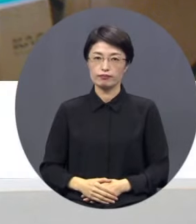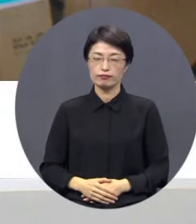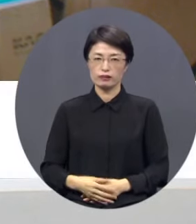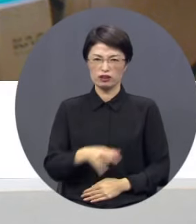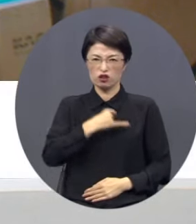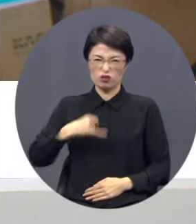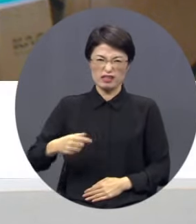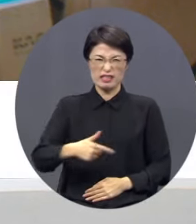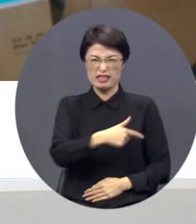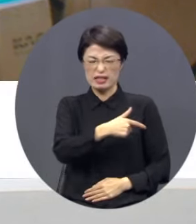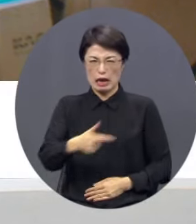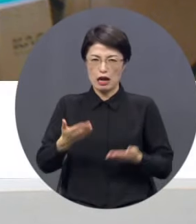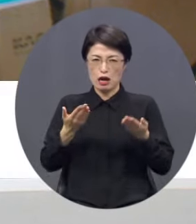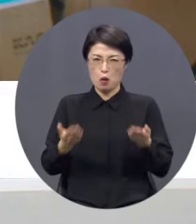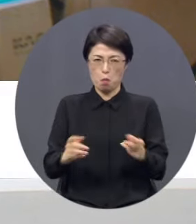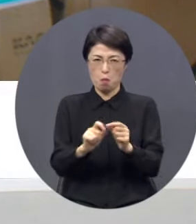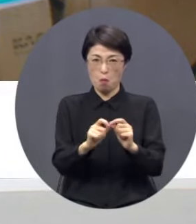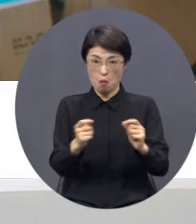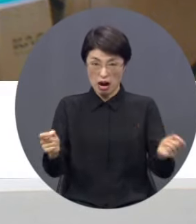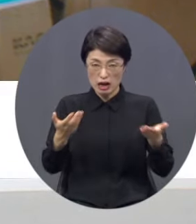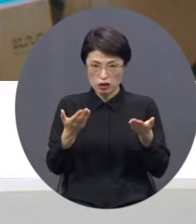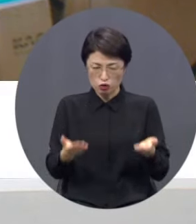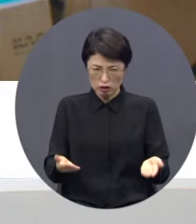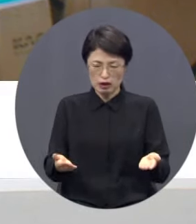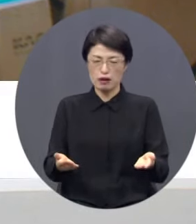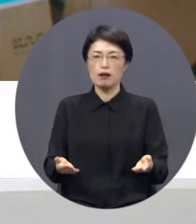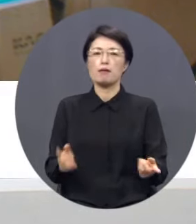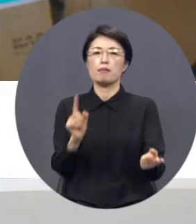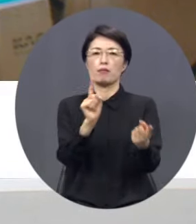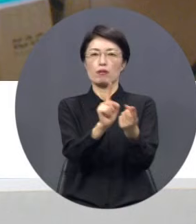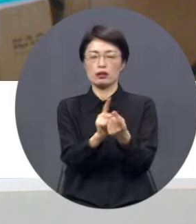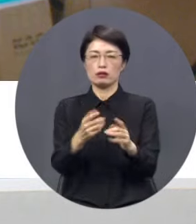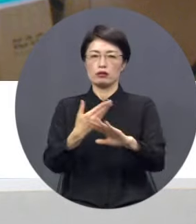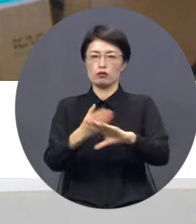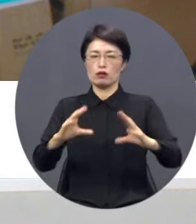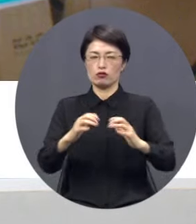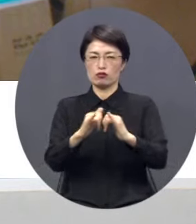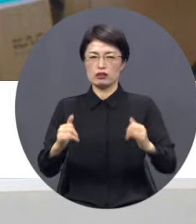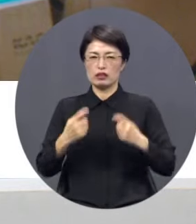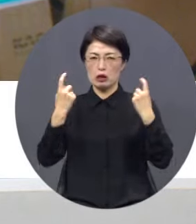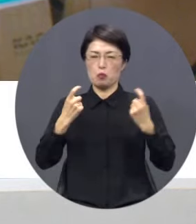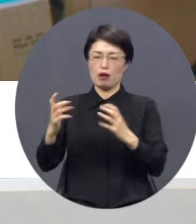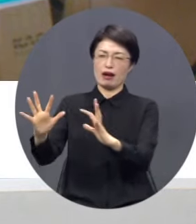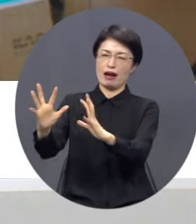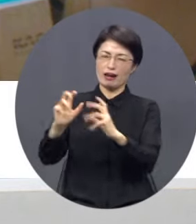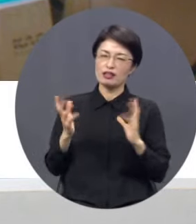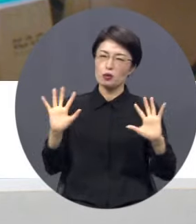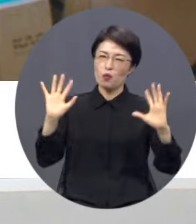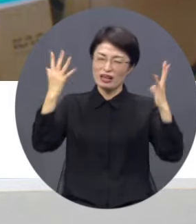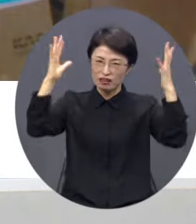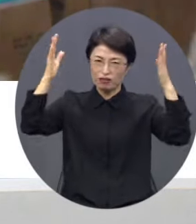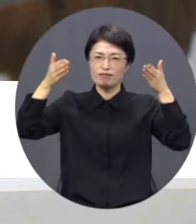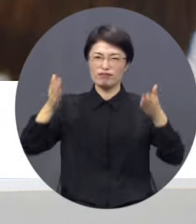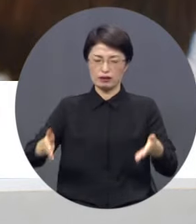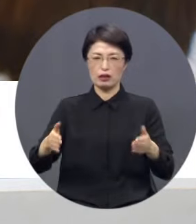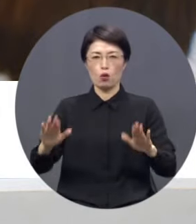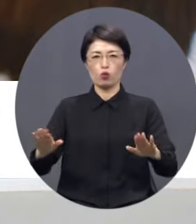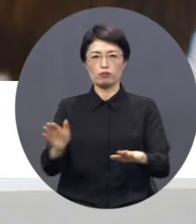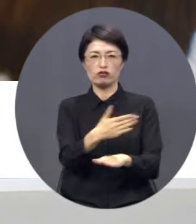중국 최대의 연휴인 국경절을 맞아 외국인 관광객 환영 주간이 오늘부터 16일 동안